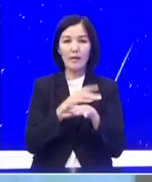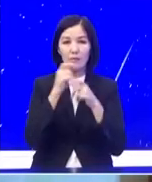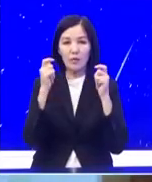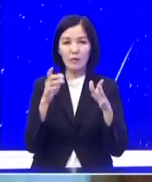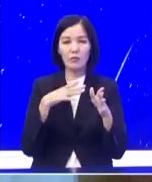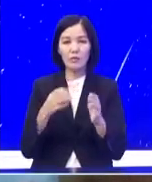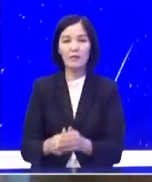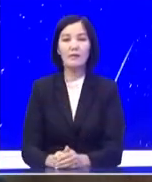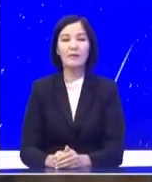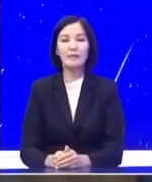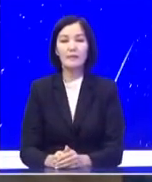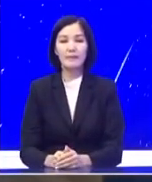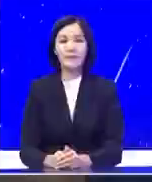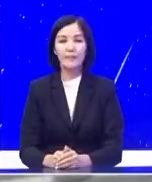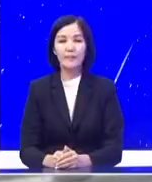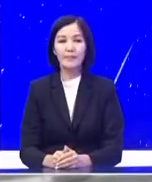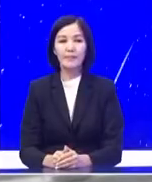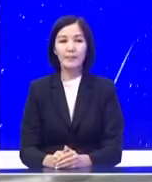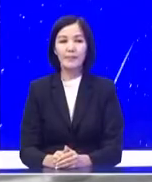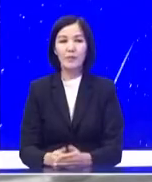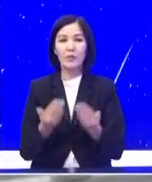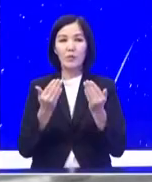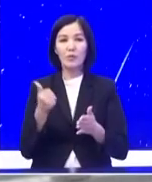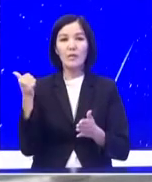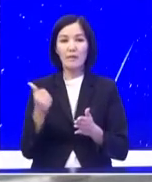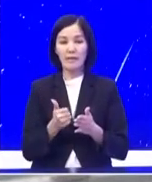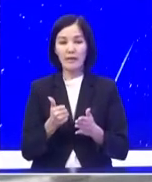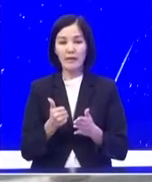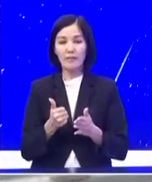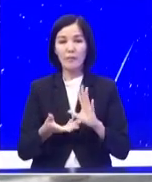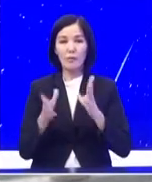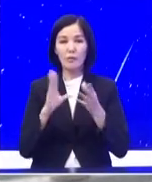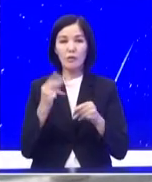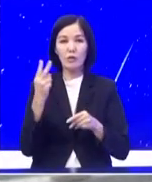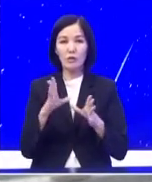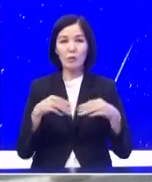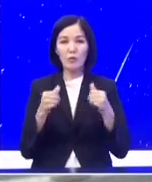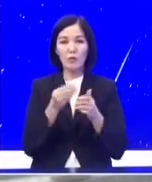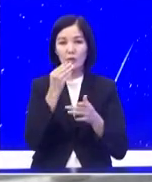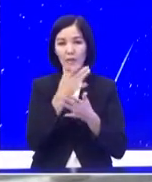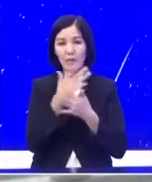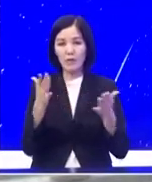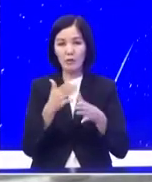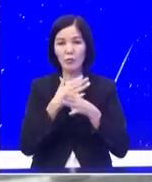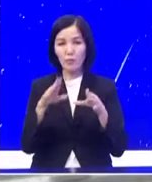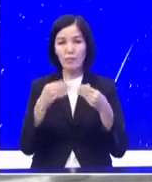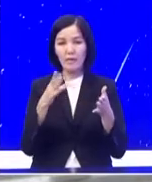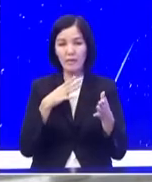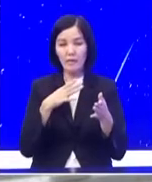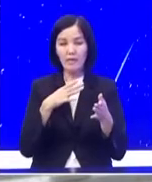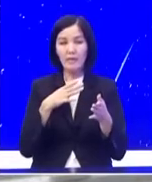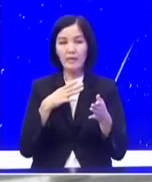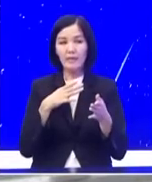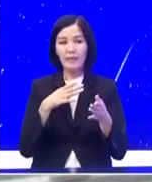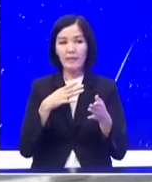қайырымдылық көрсеткен. Енді осы аптаға келетін болсақ, 20 отбасыға азық түлік ретінде көмек көрсетілді.